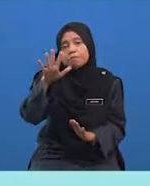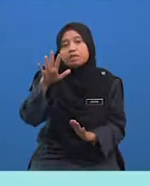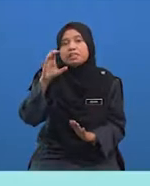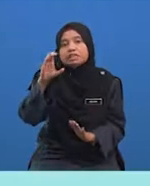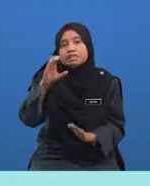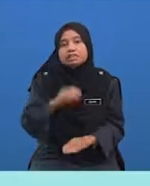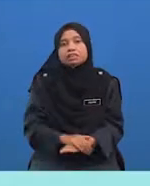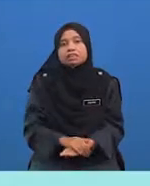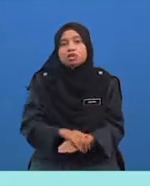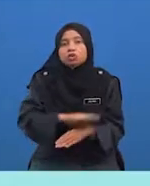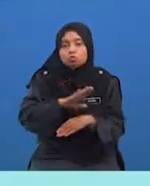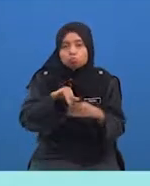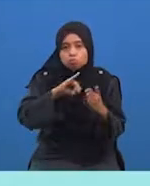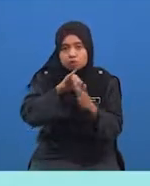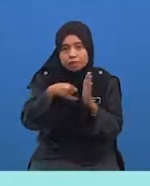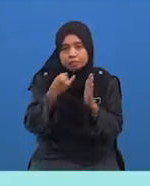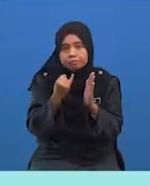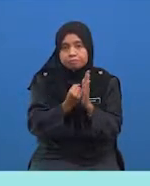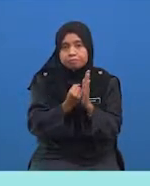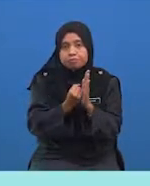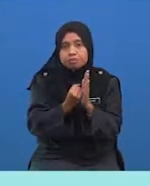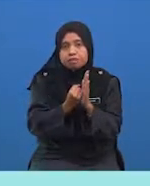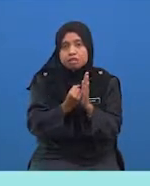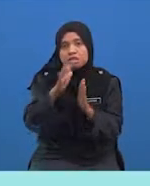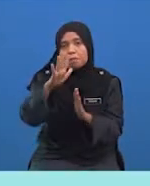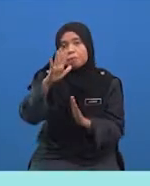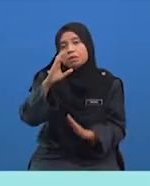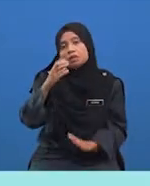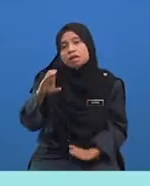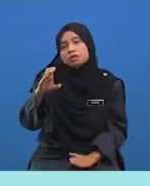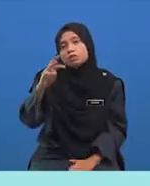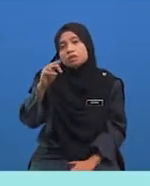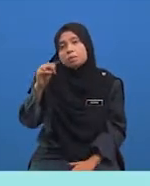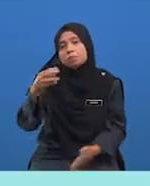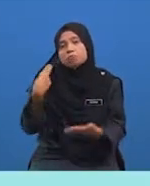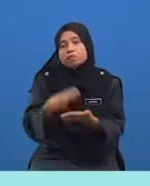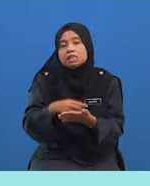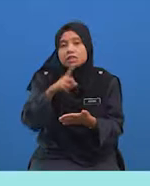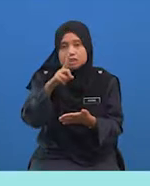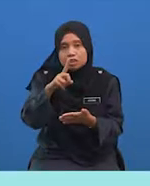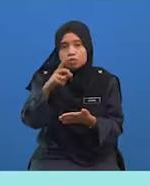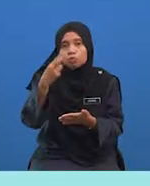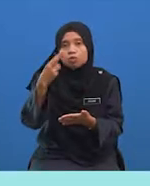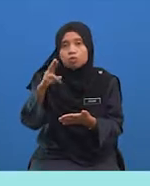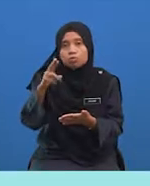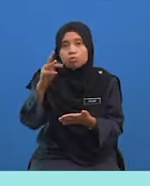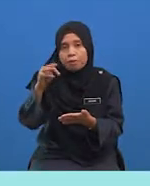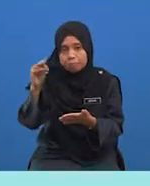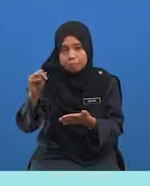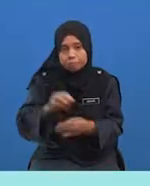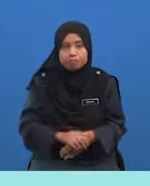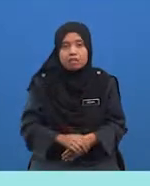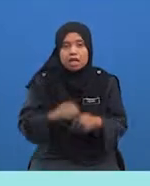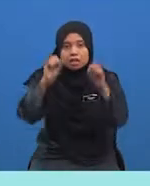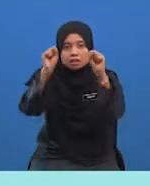Celsius. Jumlah hujan tahunan kira-kira 500 mm hingga 1000